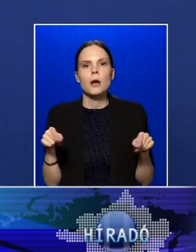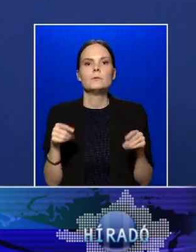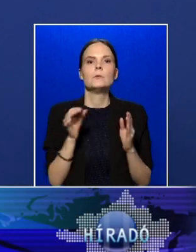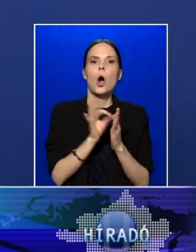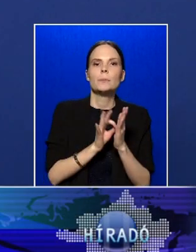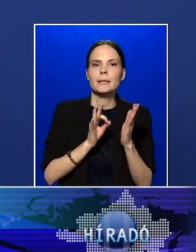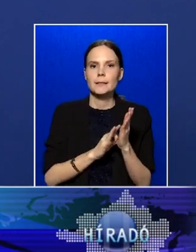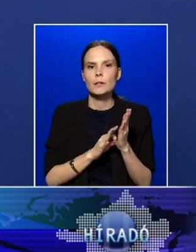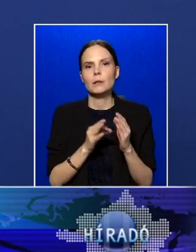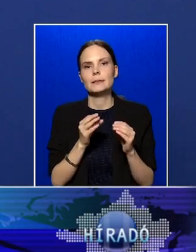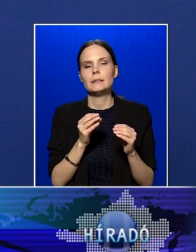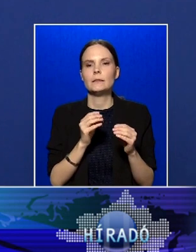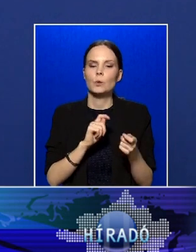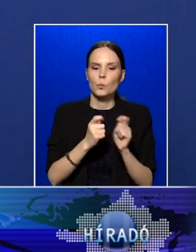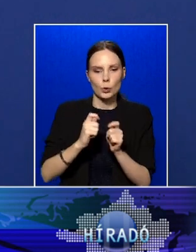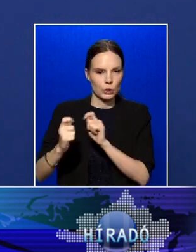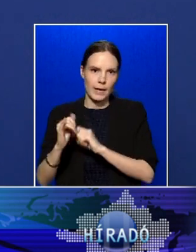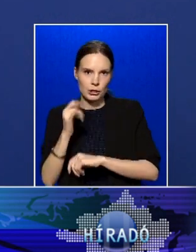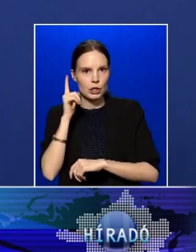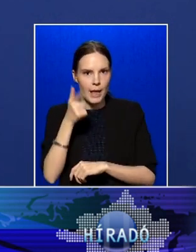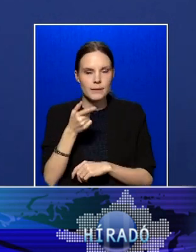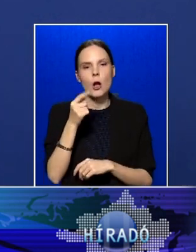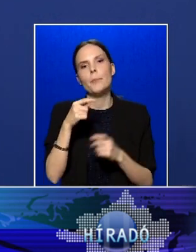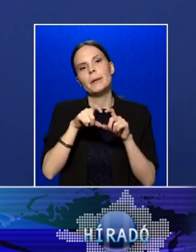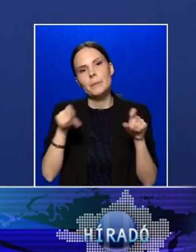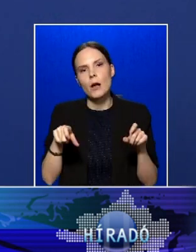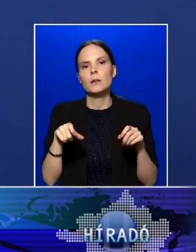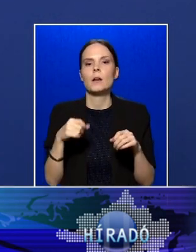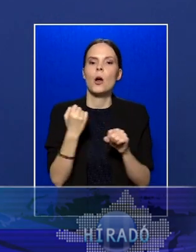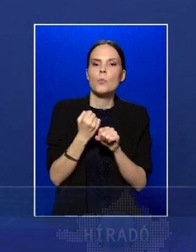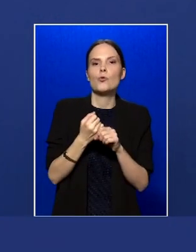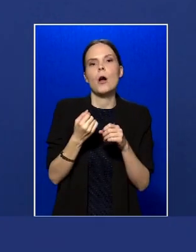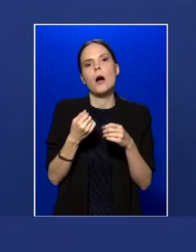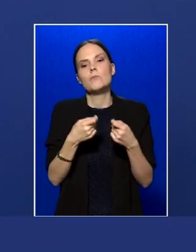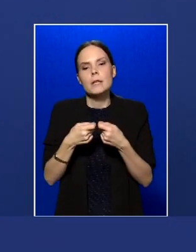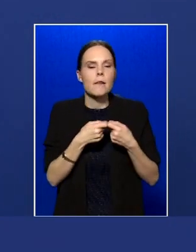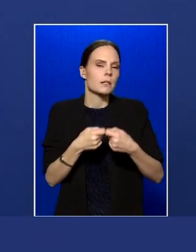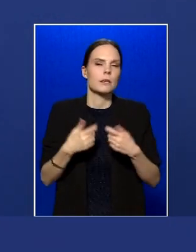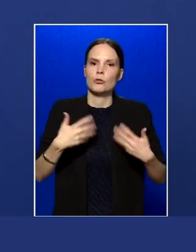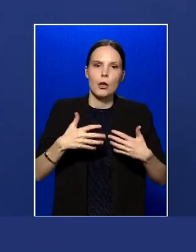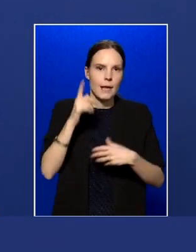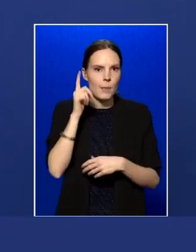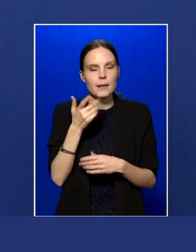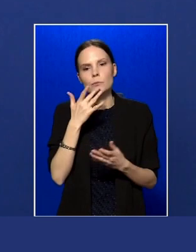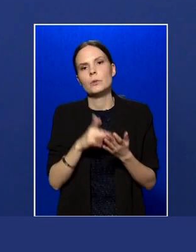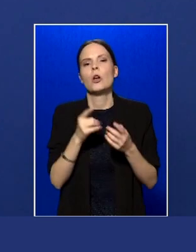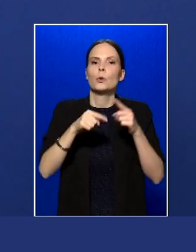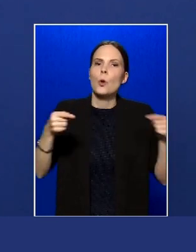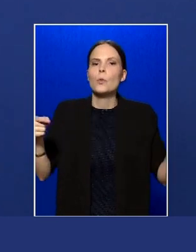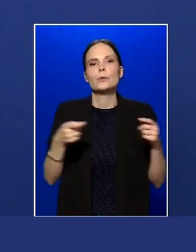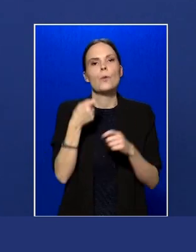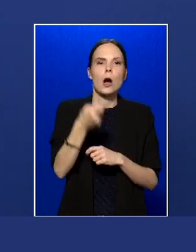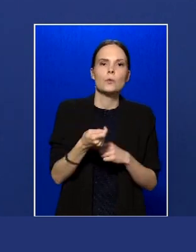adminisztratív módosítást is végre fogunk hajtani, amelyek rugalmasabb teszik a munkaszervezést, különböző adókönnyítéseket és